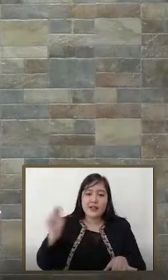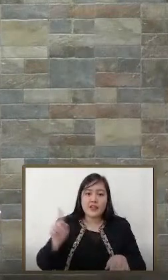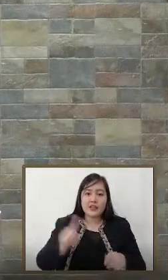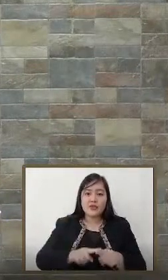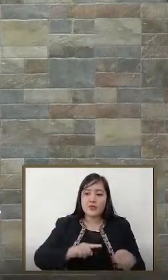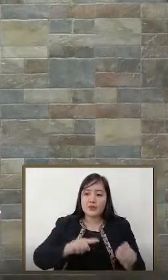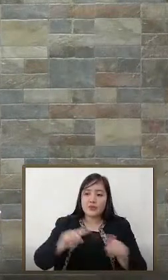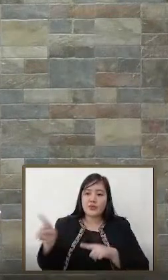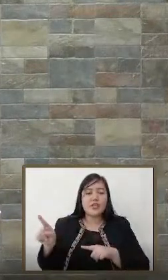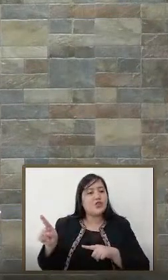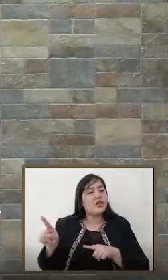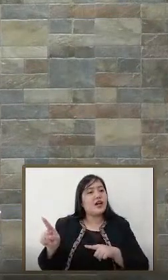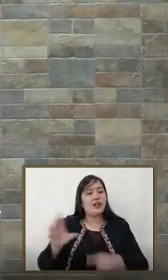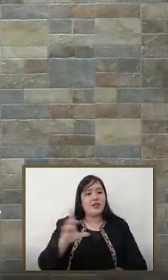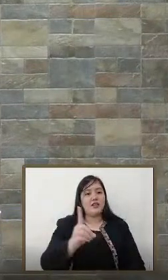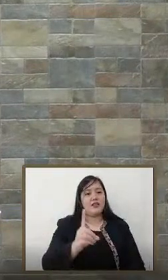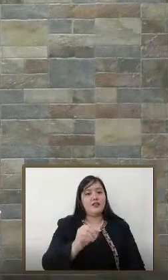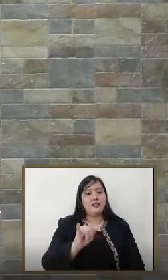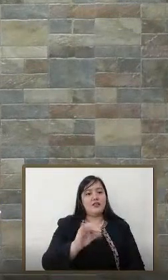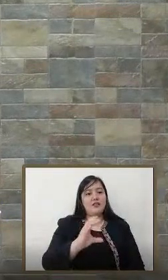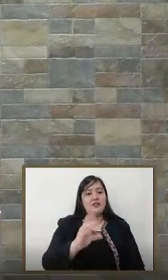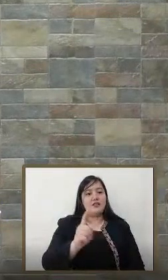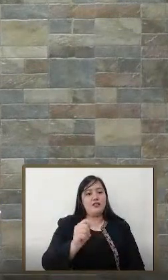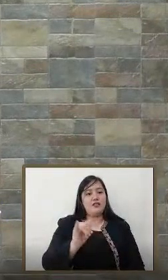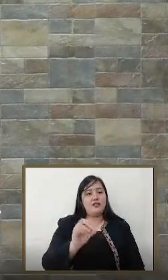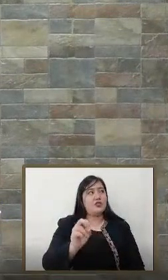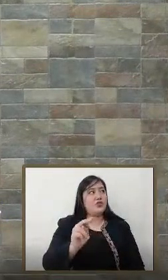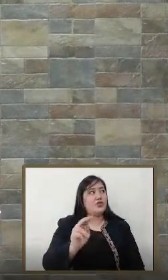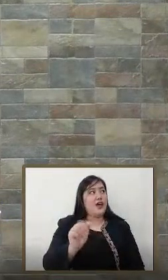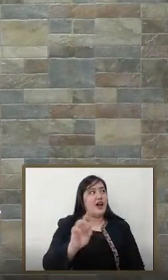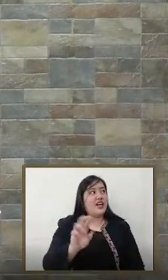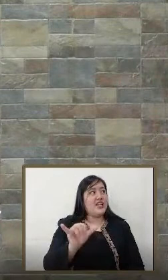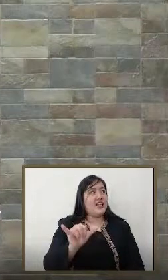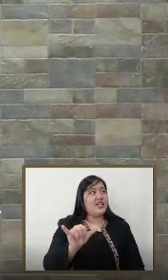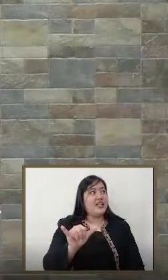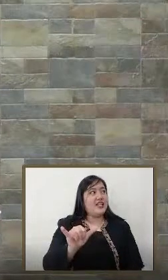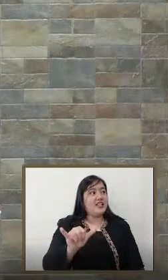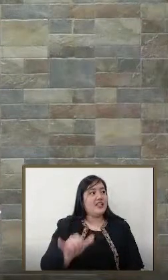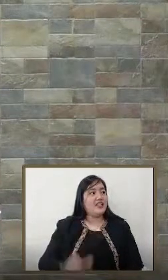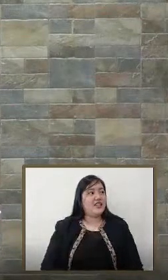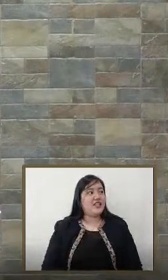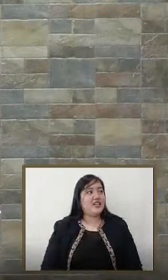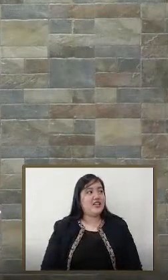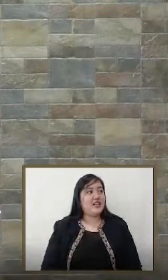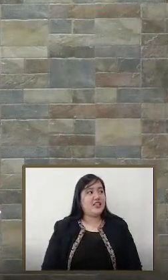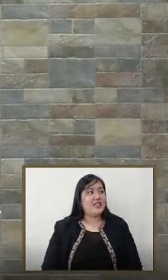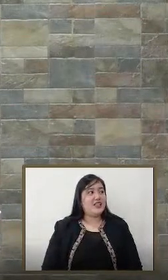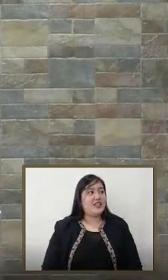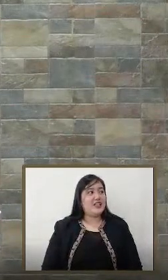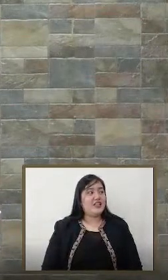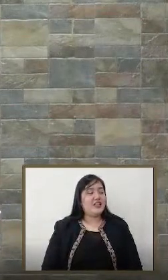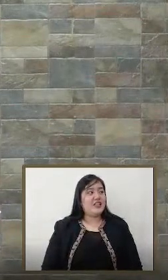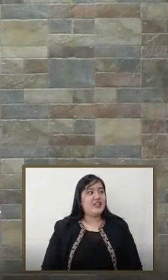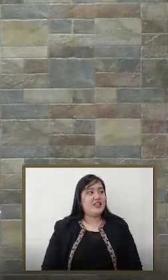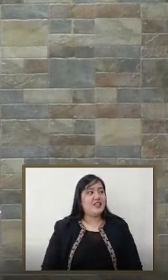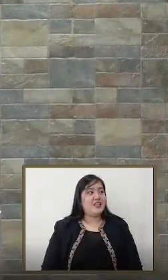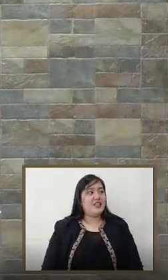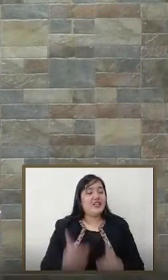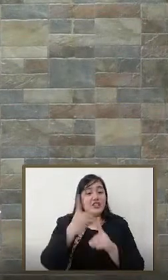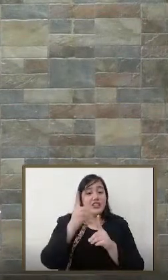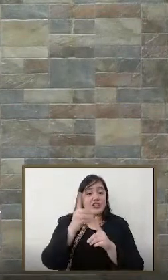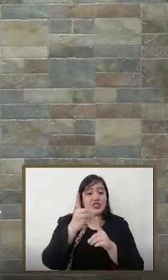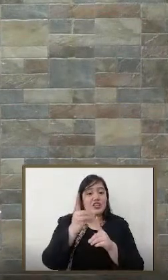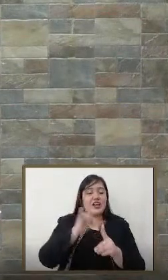para maintindihan ko yan. And I cannot even speak fluently sa pag-aaral kong ganyan. Now, the other